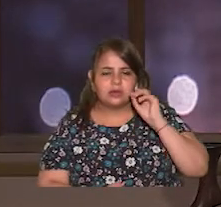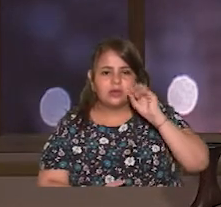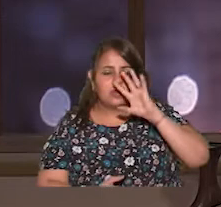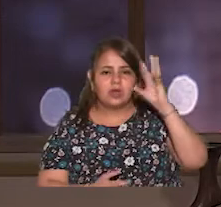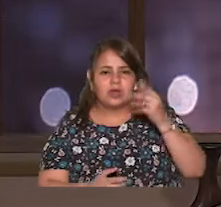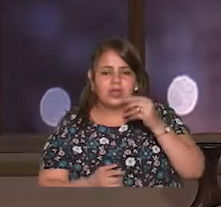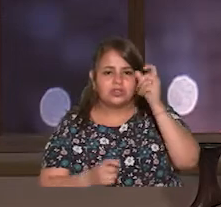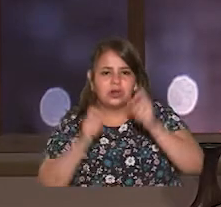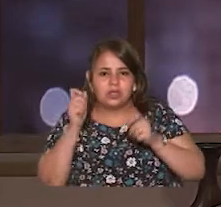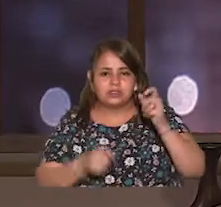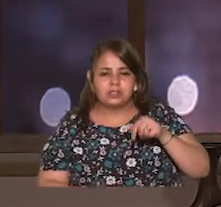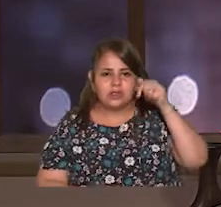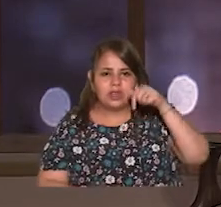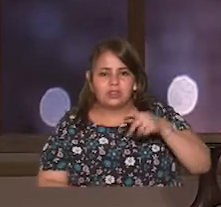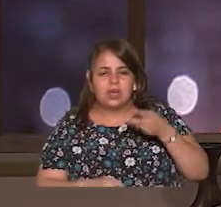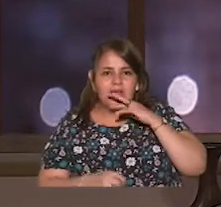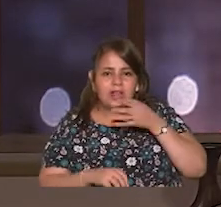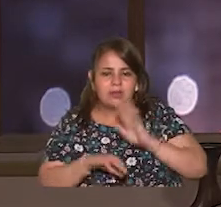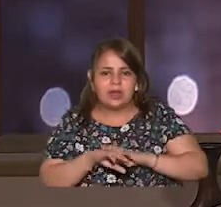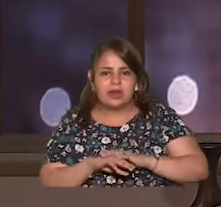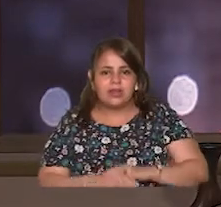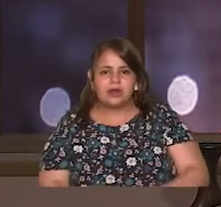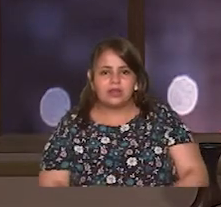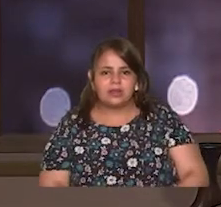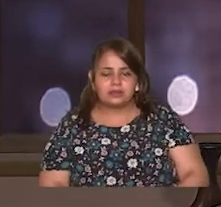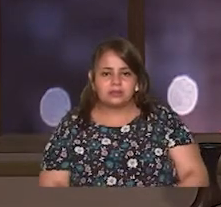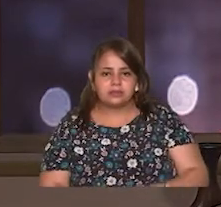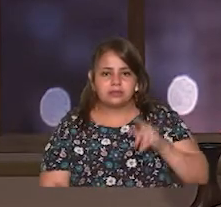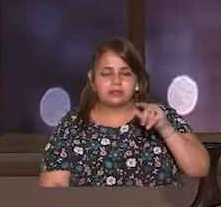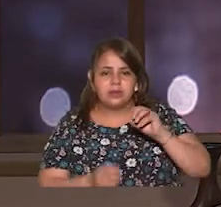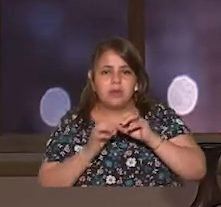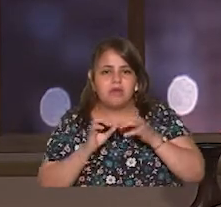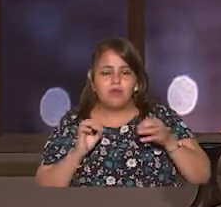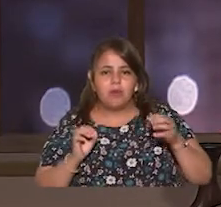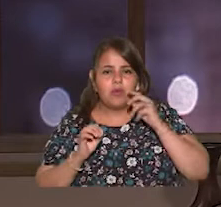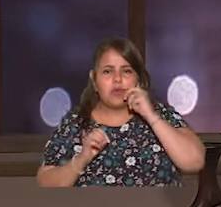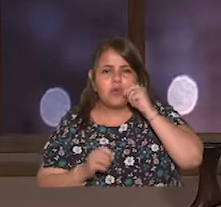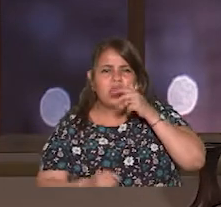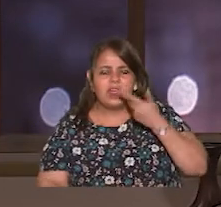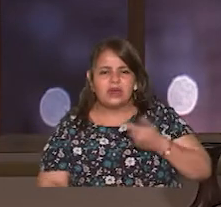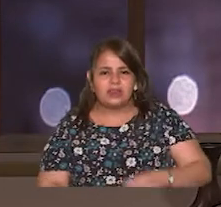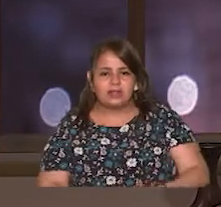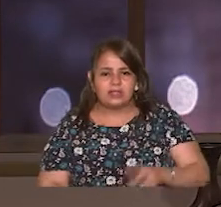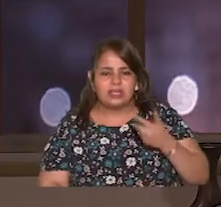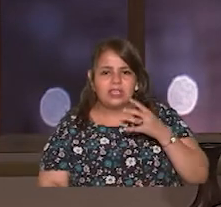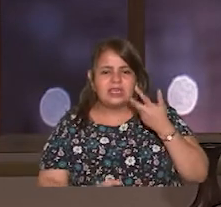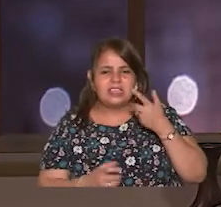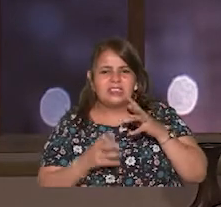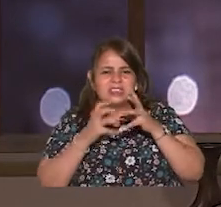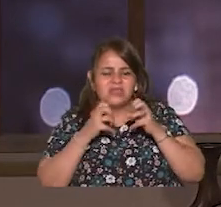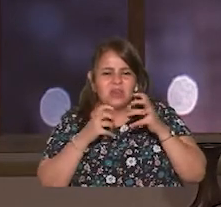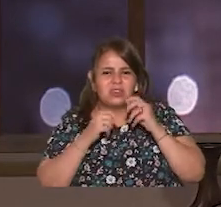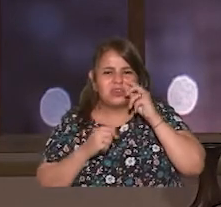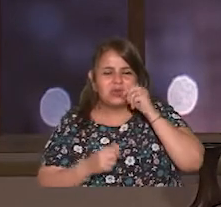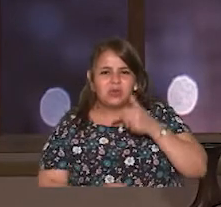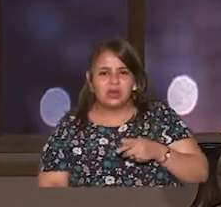إنسان؟ النهاردة في حلقتنا هنتكلم معاكم عن مفهوم الرجولة. يا ترى إيه صفات الرجولة؟